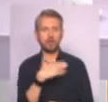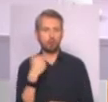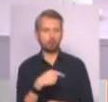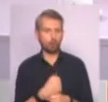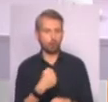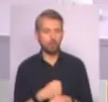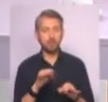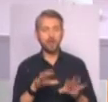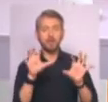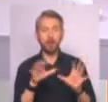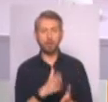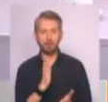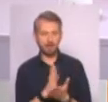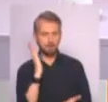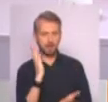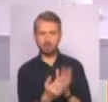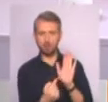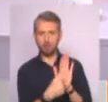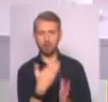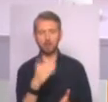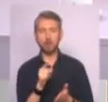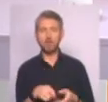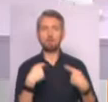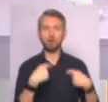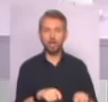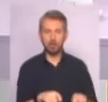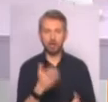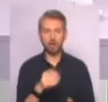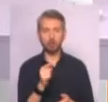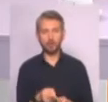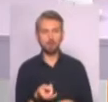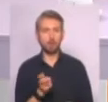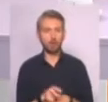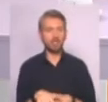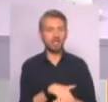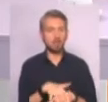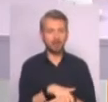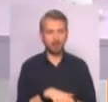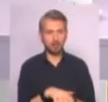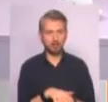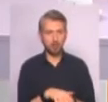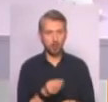робити. Хоча в законі є пряма норма, що якщо ти продаєш, якщо ти приходиш на базар купляти,